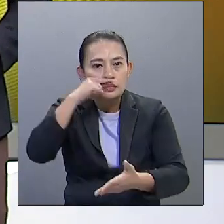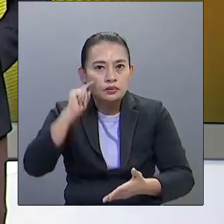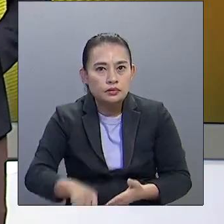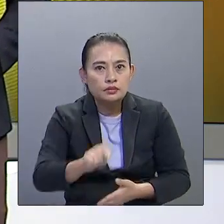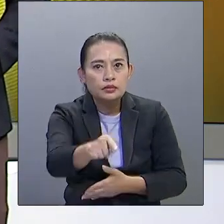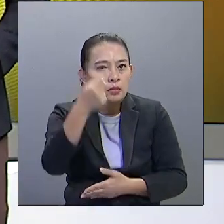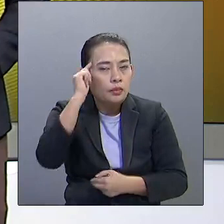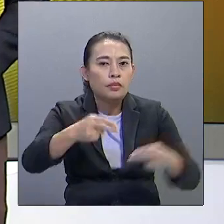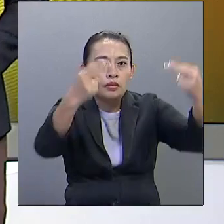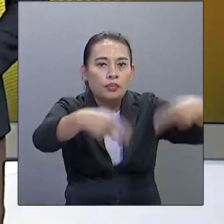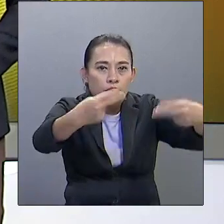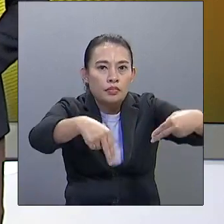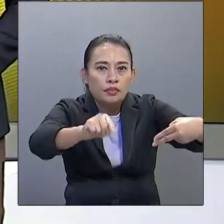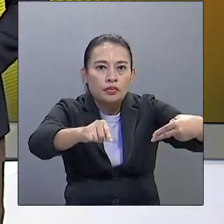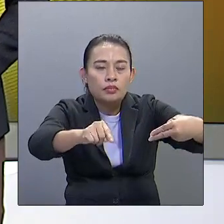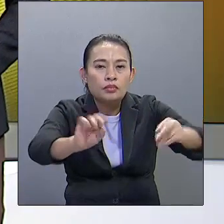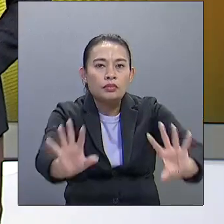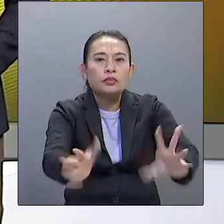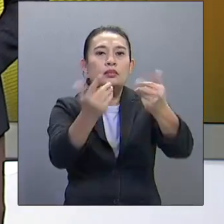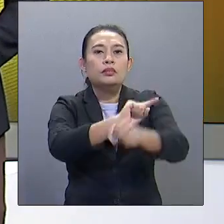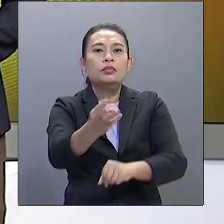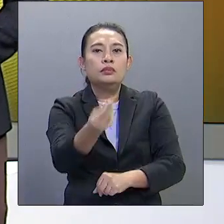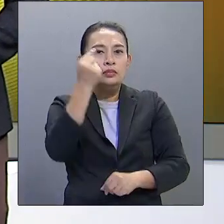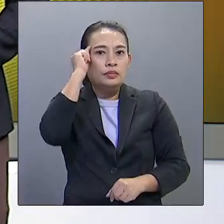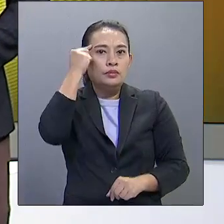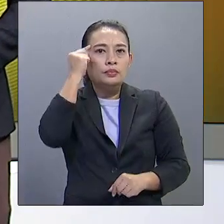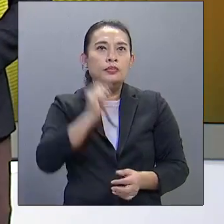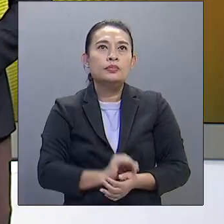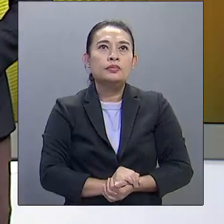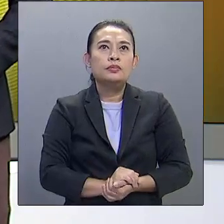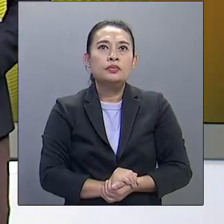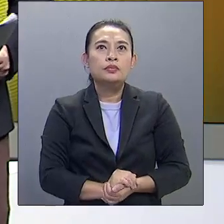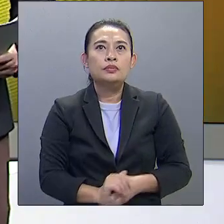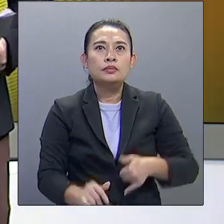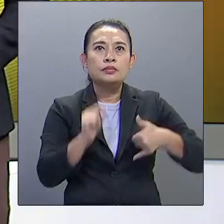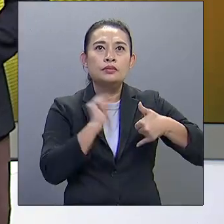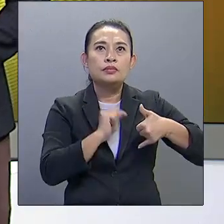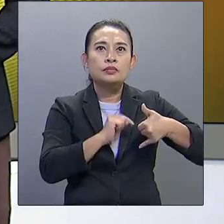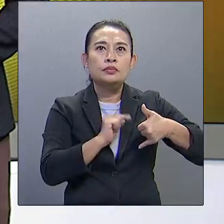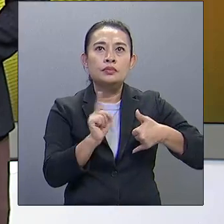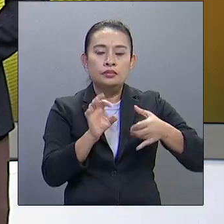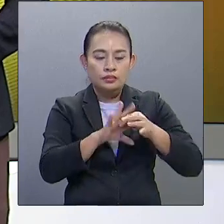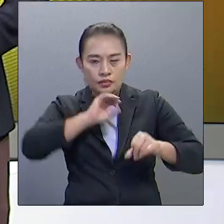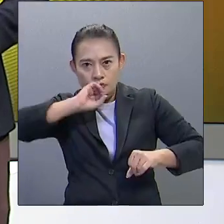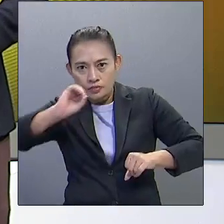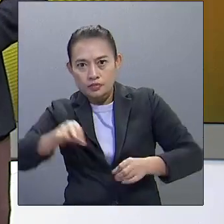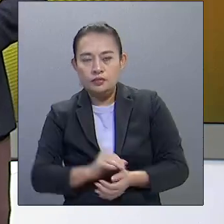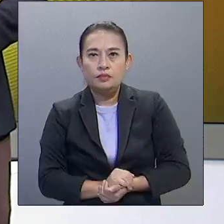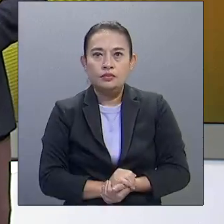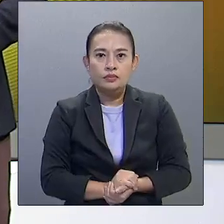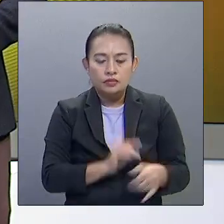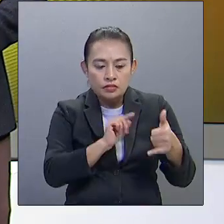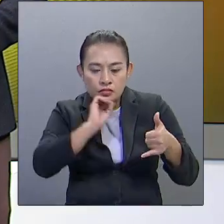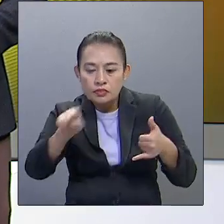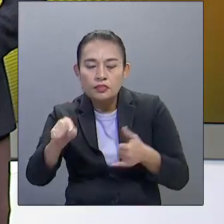ว่าสงครามนั้นจะจบลงเมื่อไหร่นะคะดังนั้นค่ะเซเลนสกีนะคะเขาจึงเลือกใช้คำพูดที่หวังว่าจะ